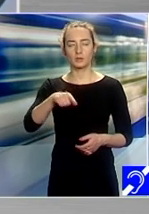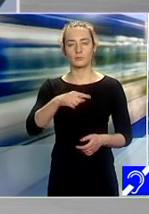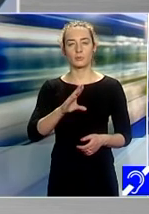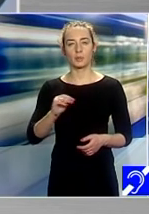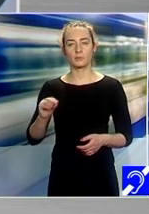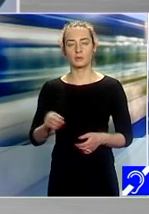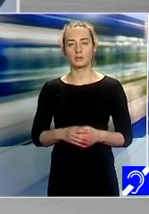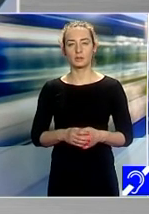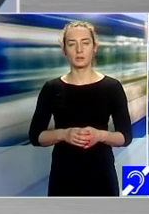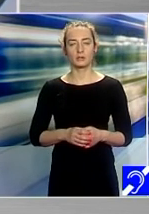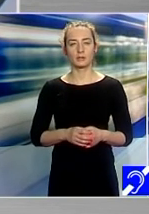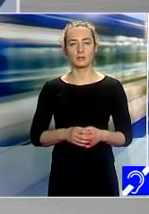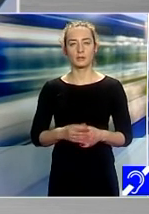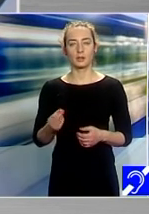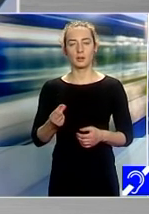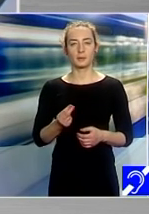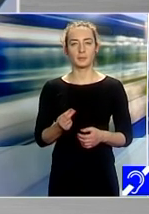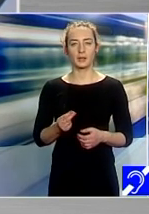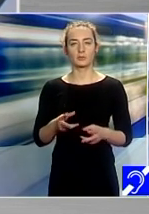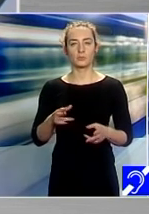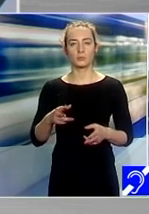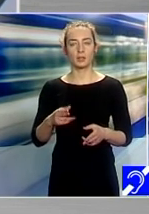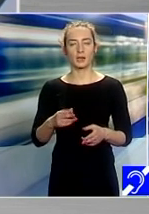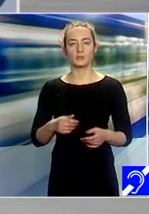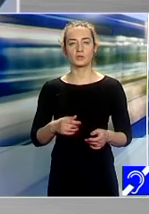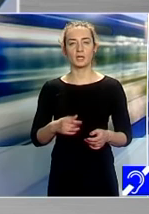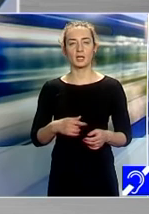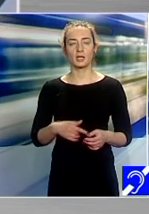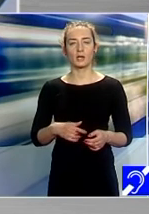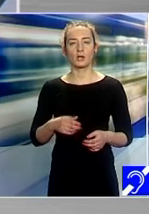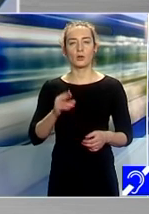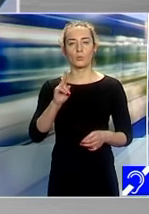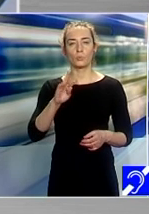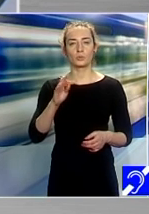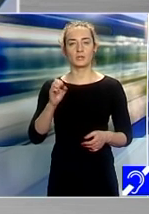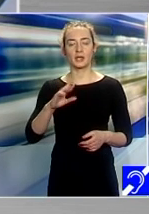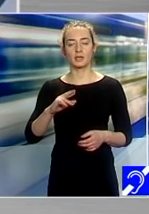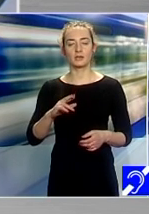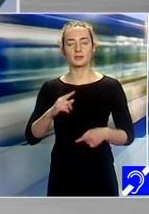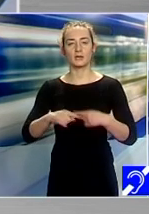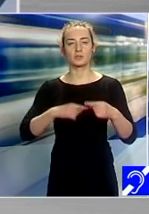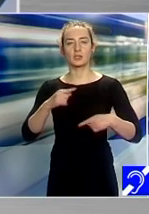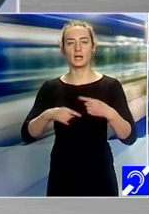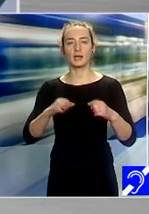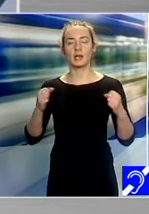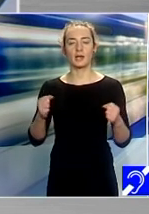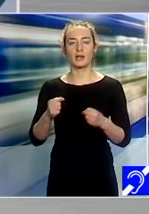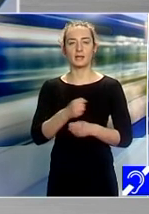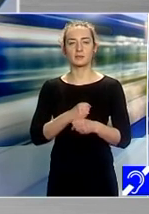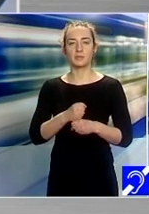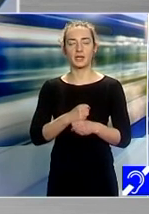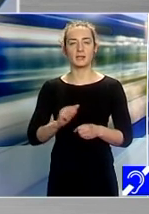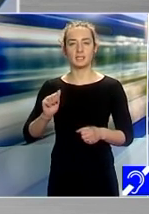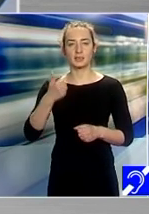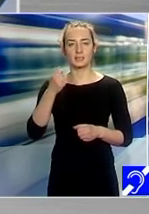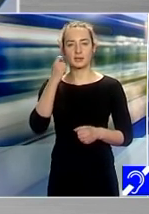De... Pentru cancer de col uterin, deci s-a generalizat, să spunem, experiența inițială a Clujului,